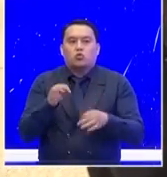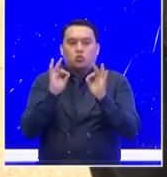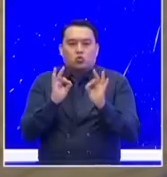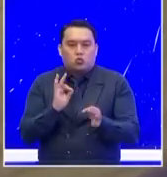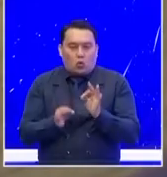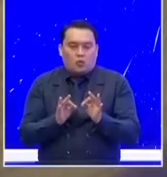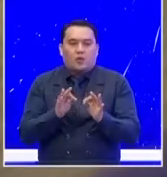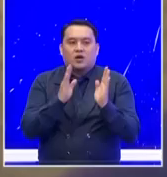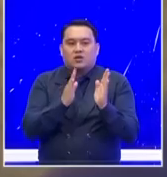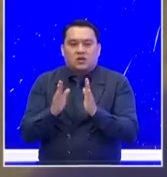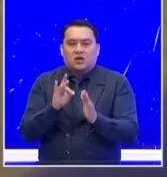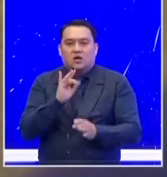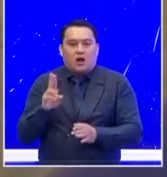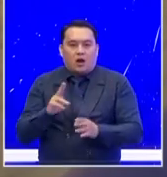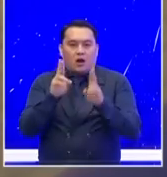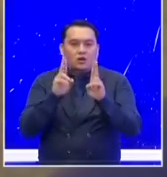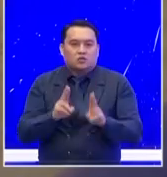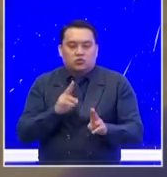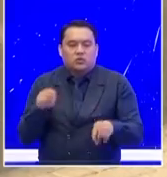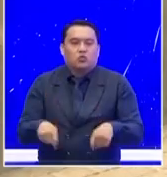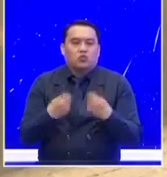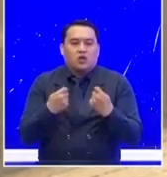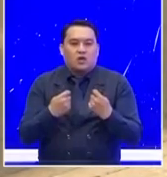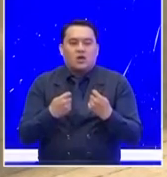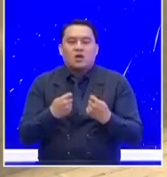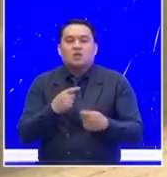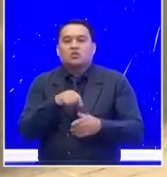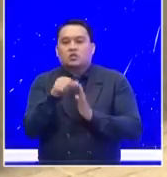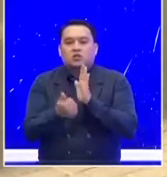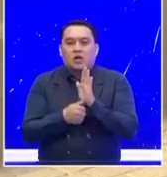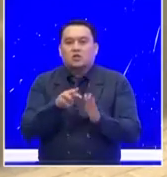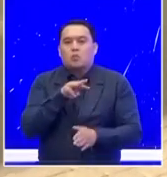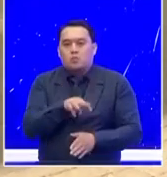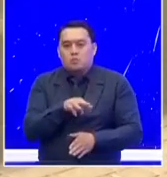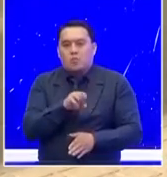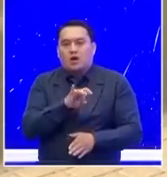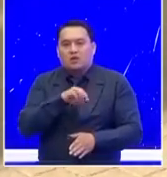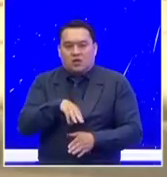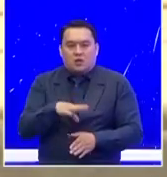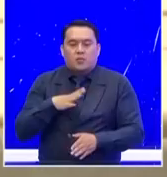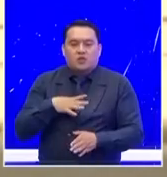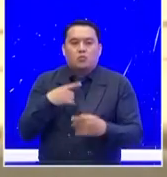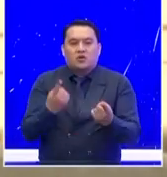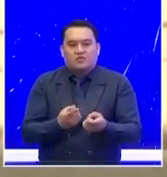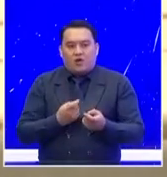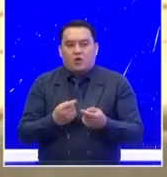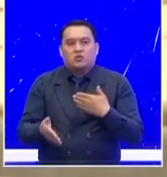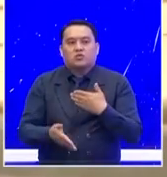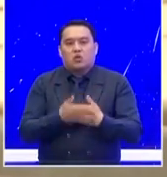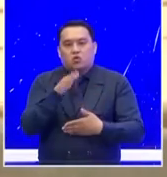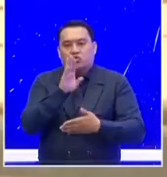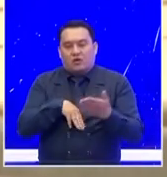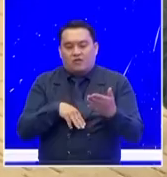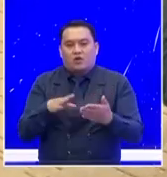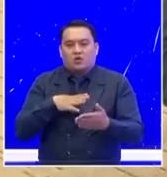чрезвычайного положения Кодекса об административных правонарушениях». К слову, с 16 марта к адам ответственности было привлечено более 400